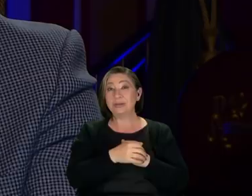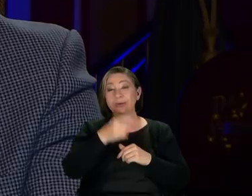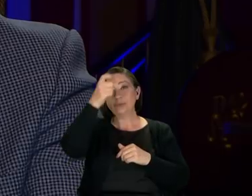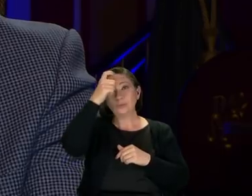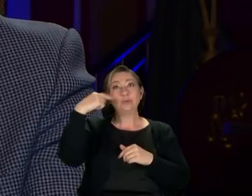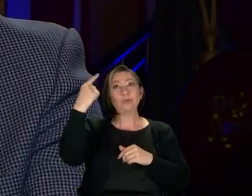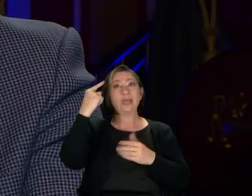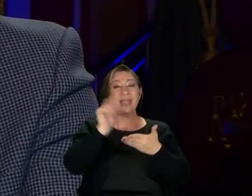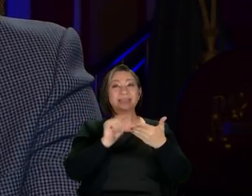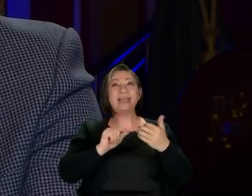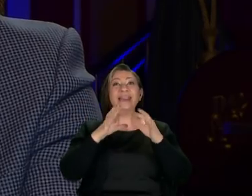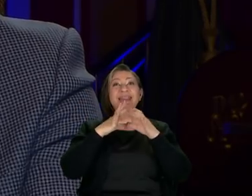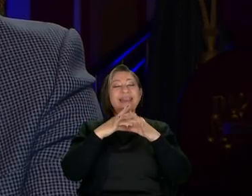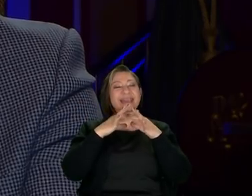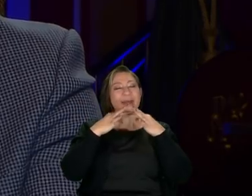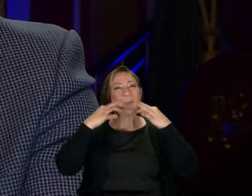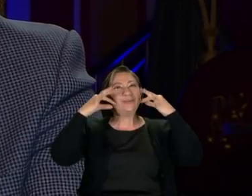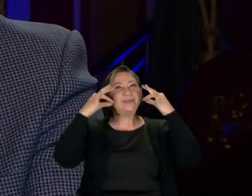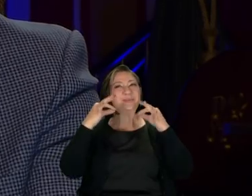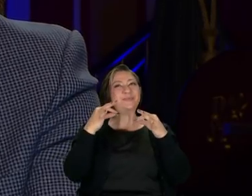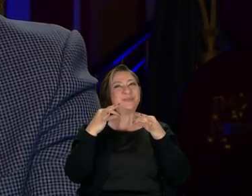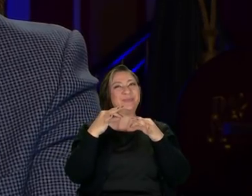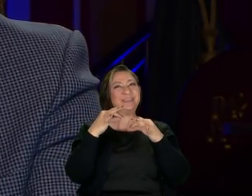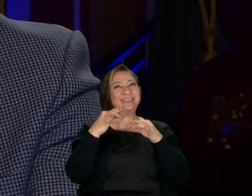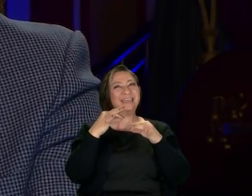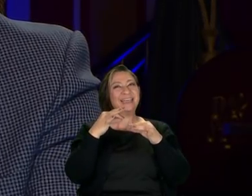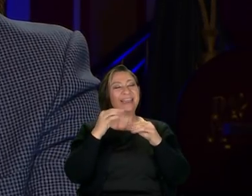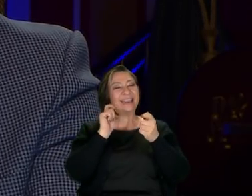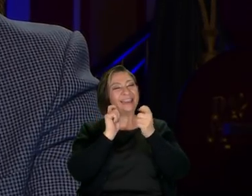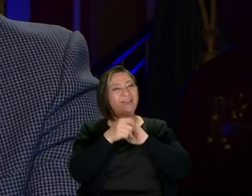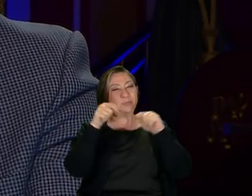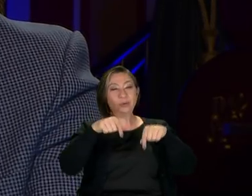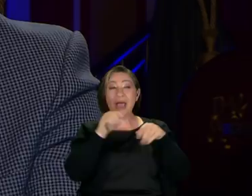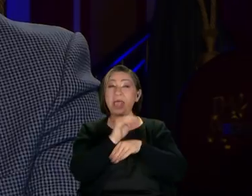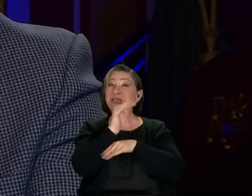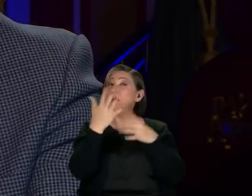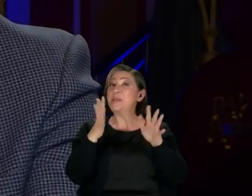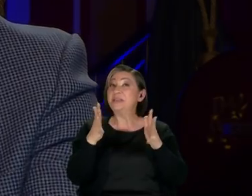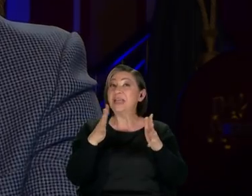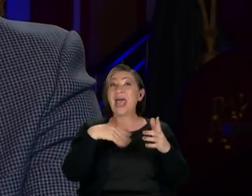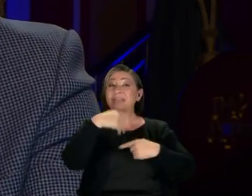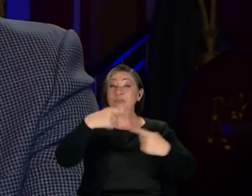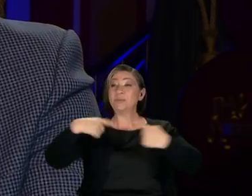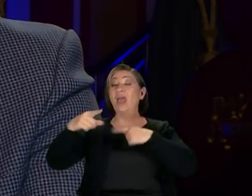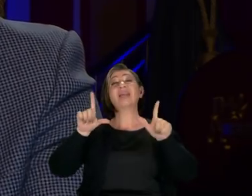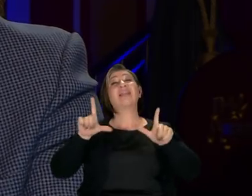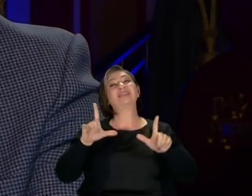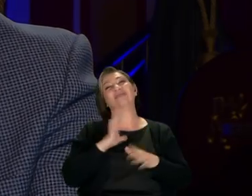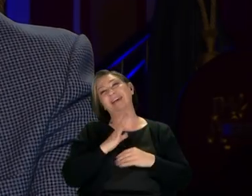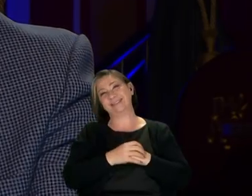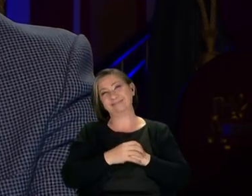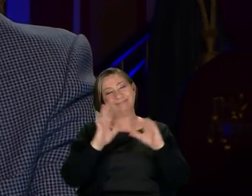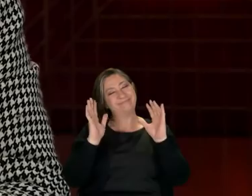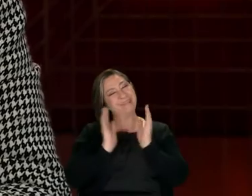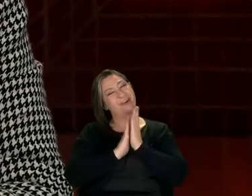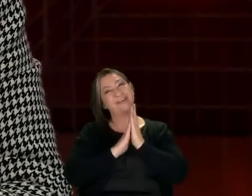Türk düşünürlerinin yazdığı tebessüm makalesi evet, vardır. Evet, evet, evet. Tebessüm evet. devrimi de şu anda evet. yaşayabiliriz. Herkesin evet. birbirine ihtiyacı var şu anda. Bravo,